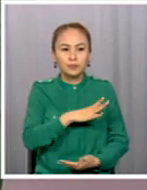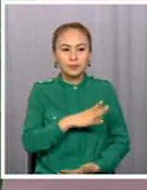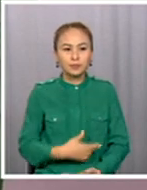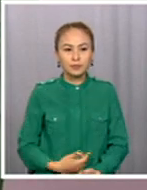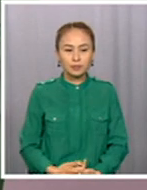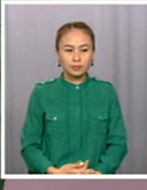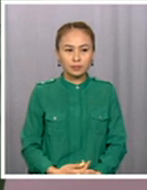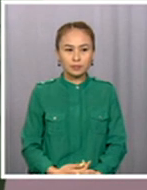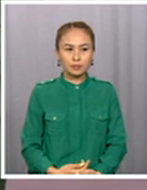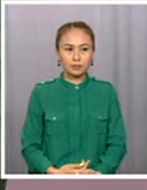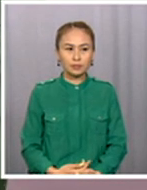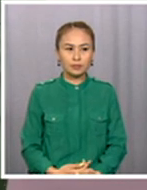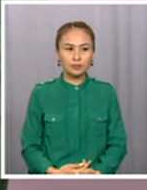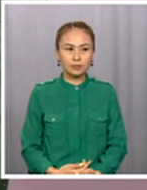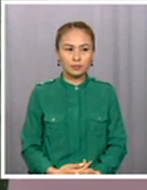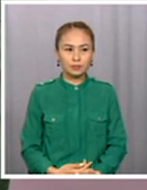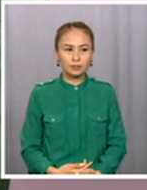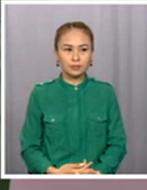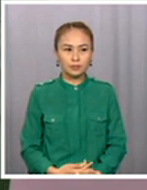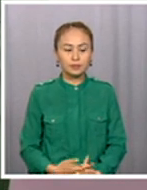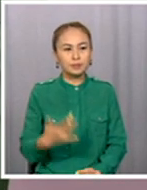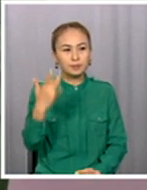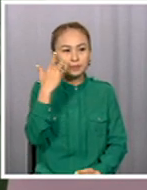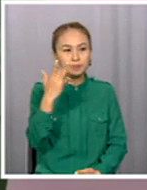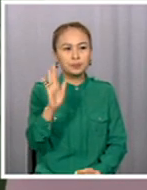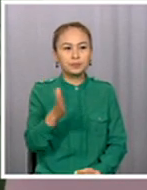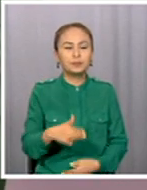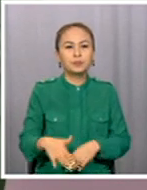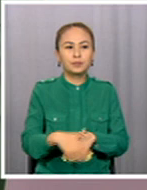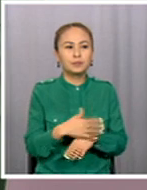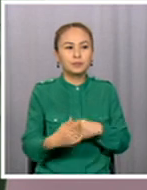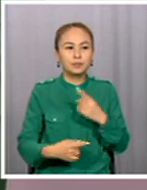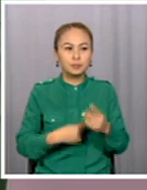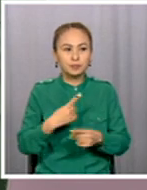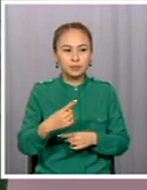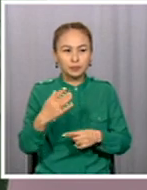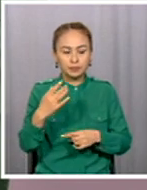әсер қалдырды. Мәңгілік ел мұратымыз,